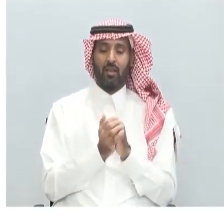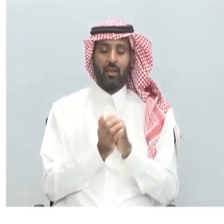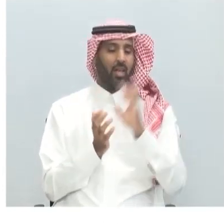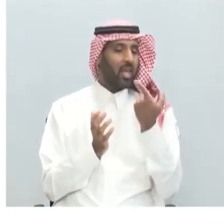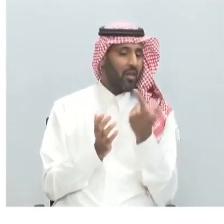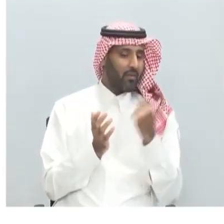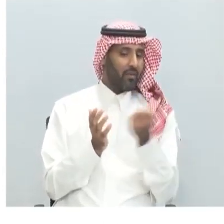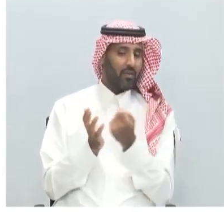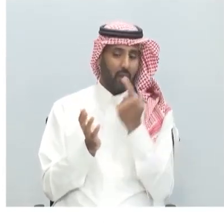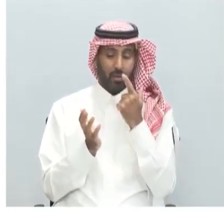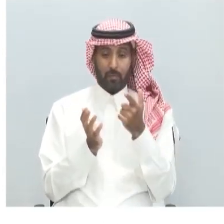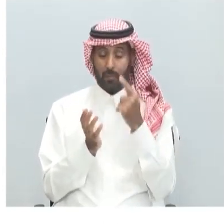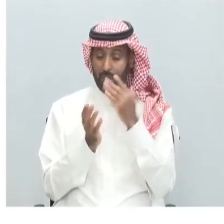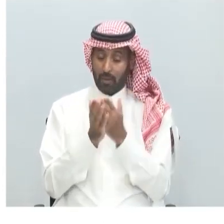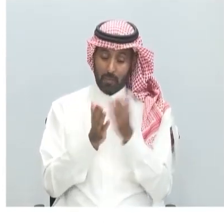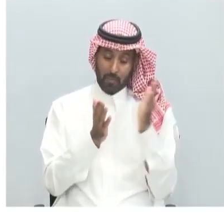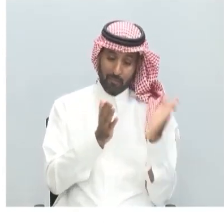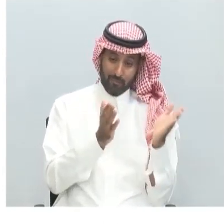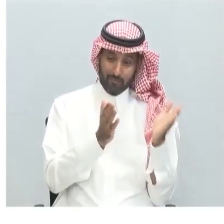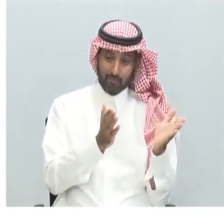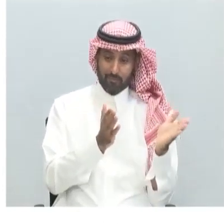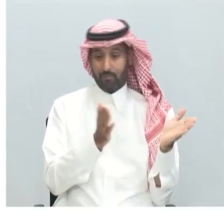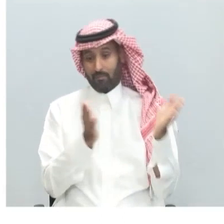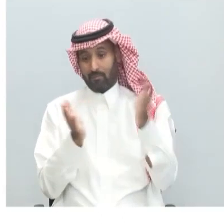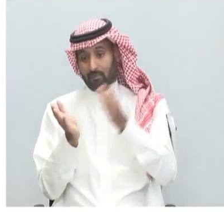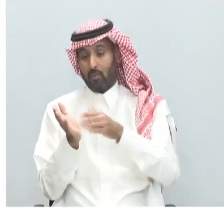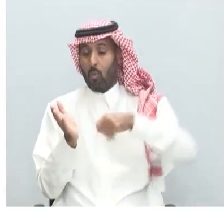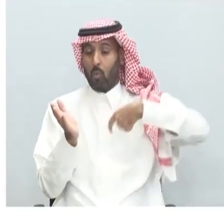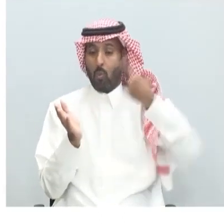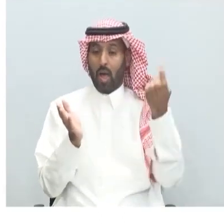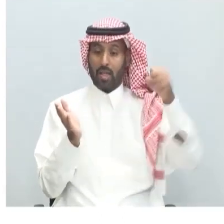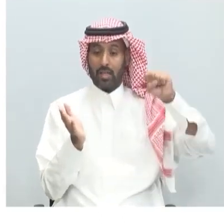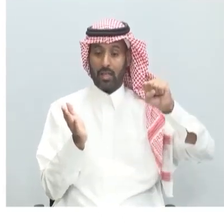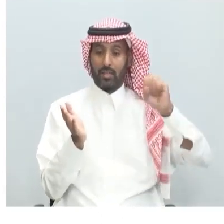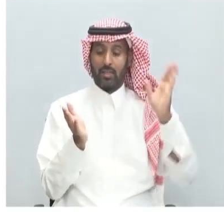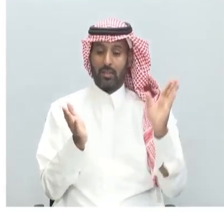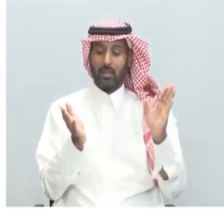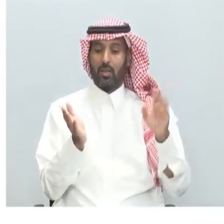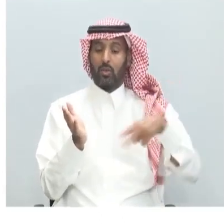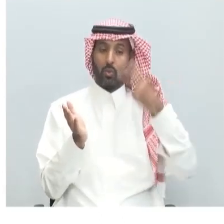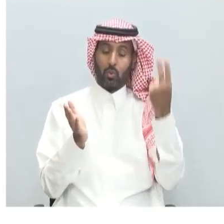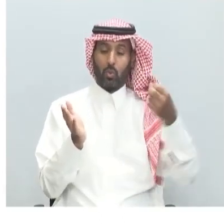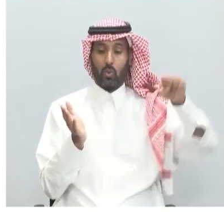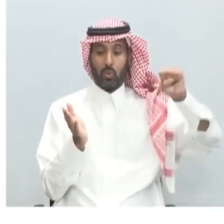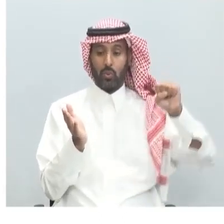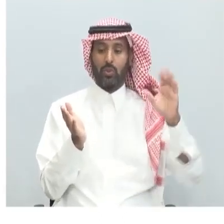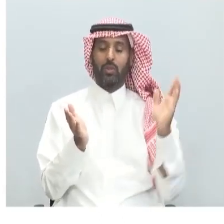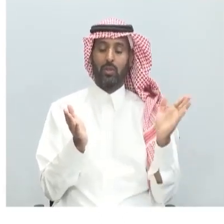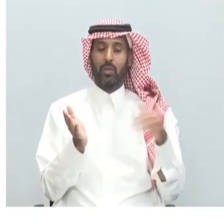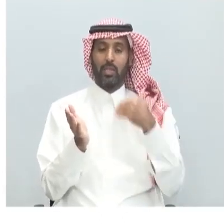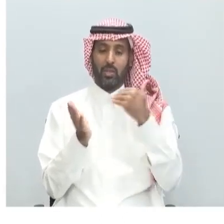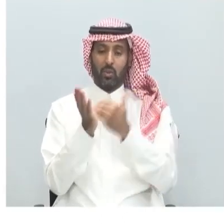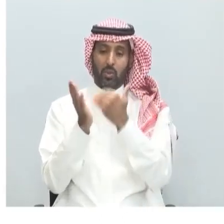كيف ستكتبها ستكتب من اليسار 1 اس 2 اس هذا المستوى